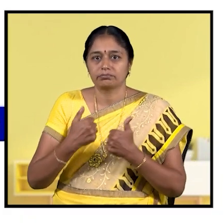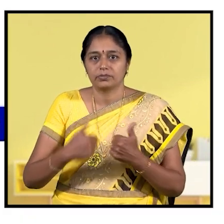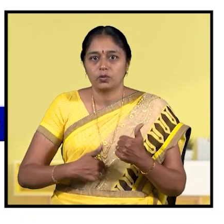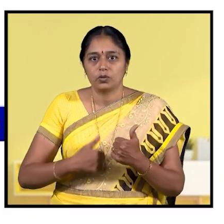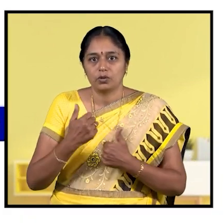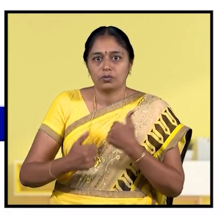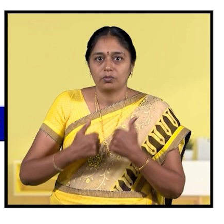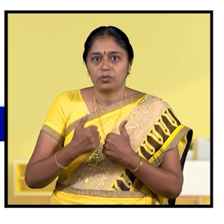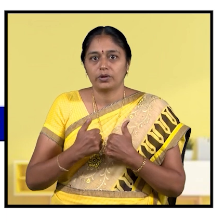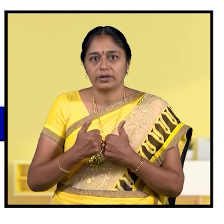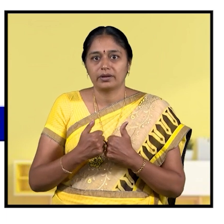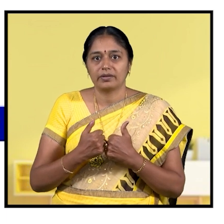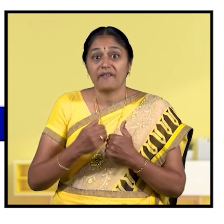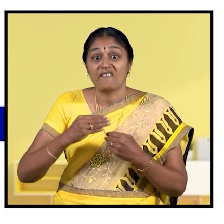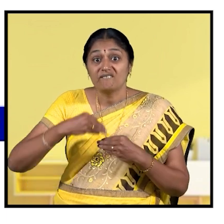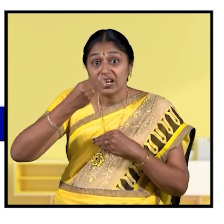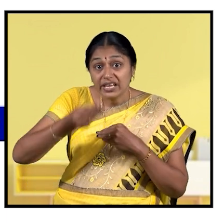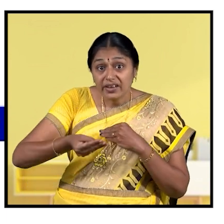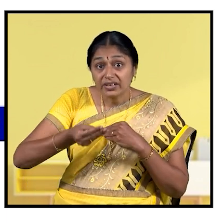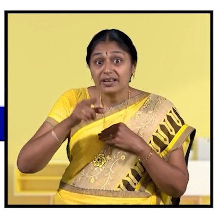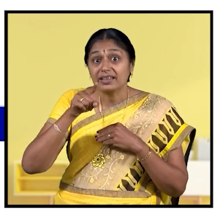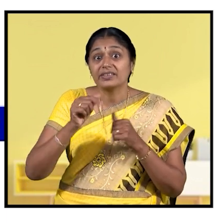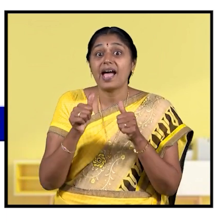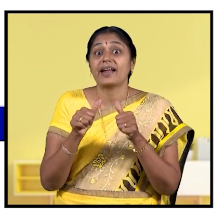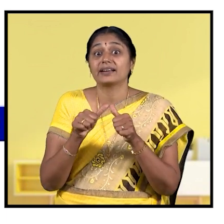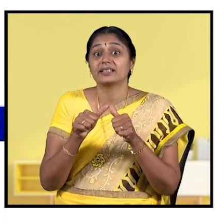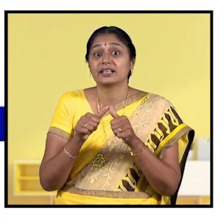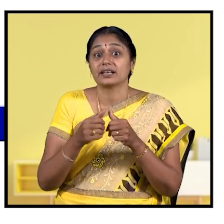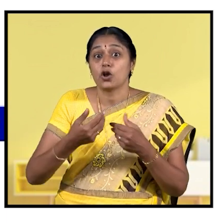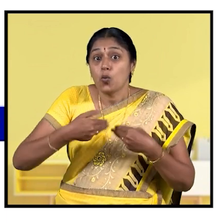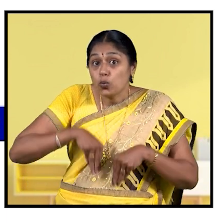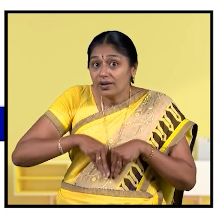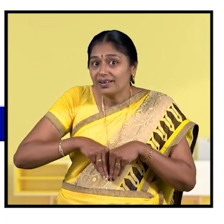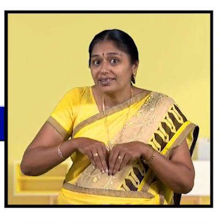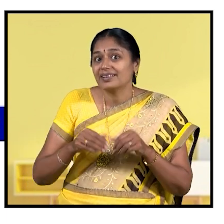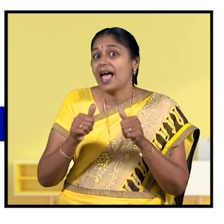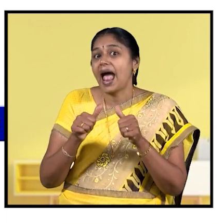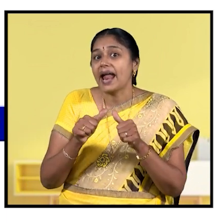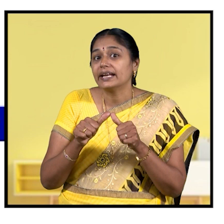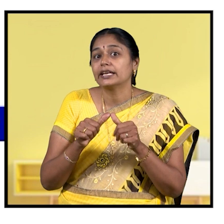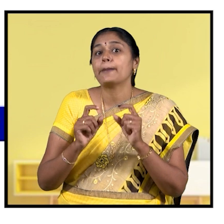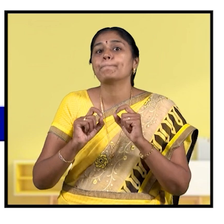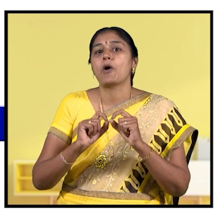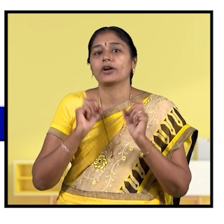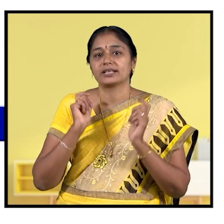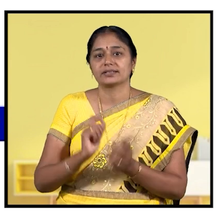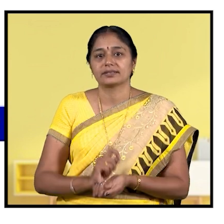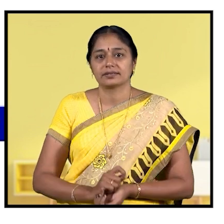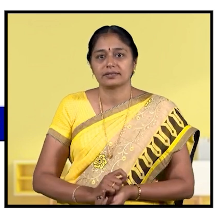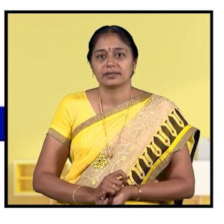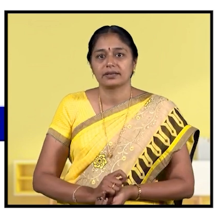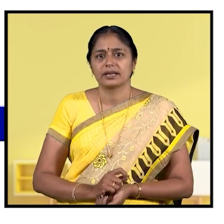உள்ளே வரக்கூடிய நோய் கிருமிக்கு பேர் ஆன்டிஜென். உள்ளேருந்து அதை தாக்கிறதுக்கு போகிறதுக்கு பேர் வந்து ஆன்டிபாடி. சரி, இந்த